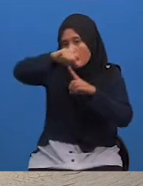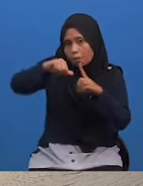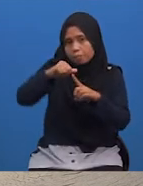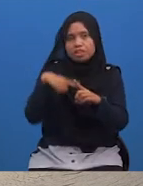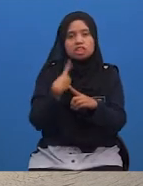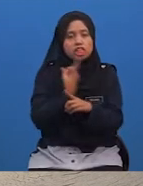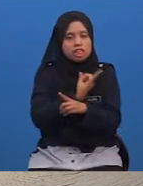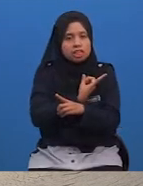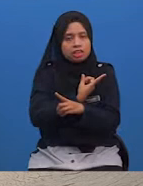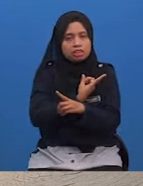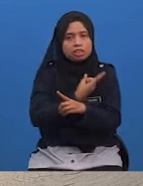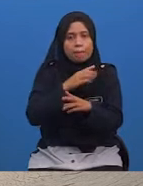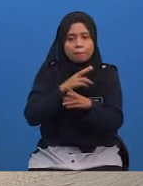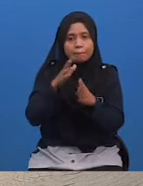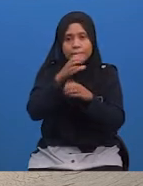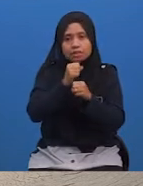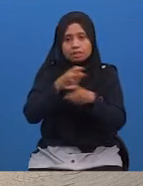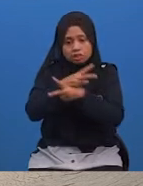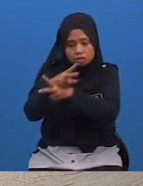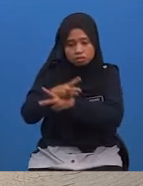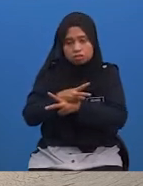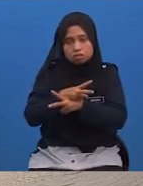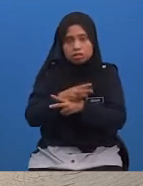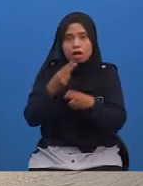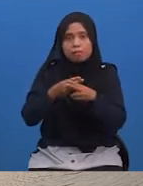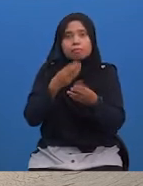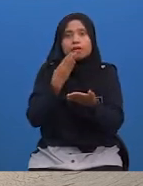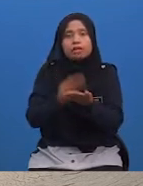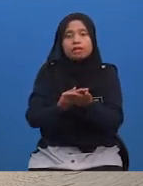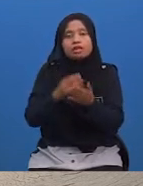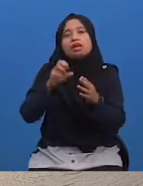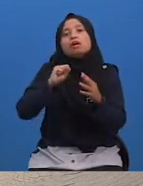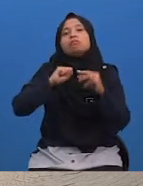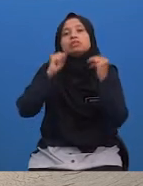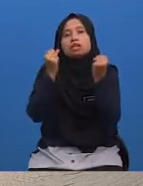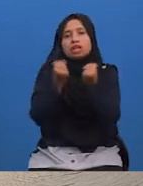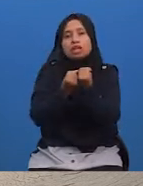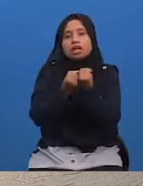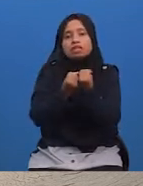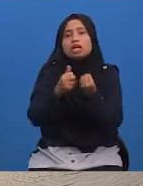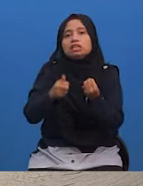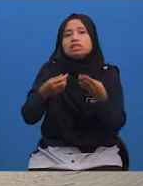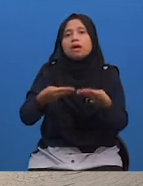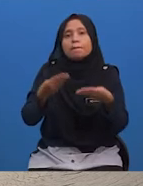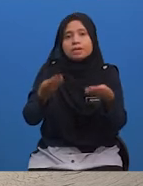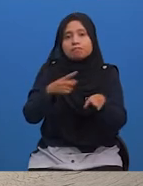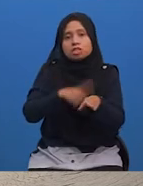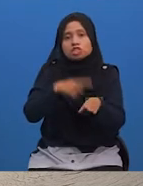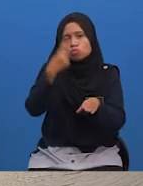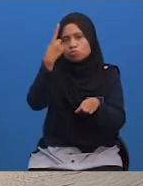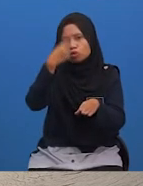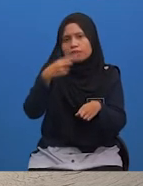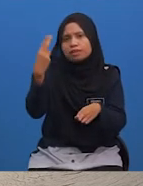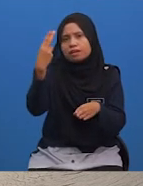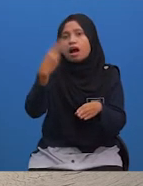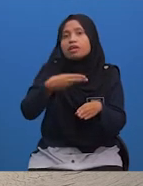Apabila kita mempertahankan nama baik masyarakat setempat, ia memberikan peluang kepada kita untuk